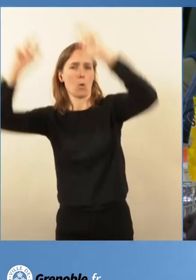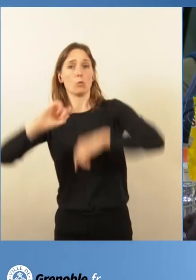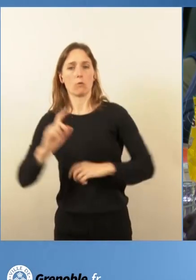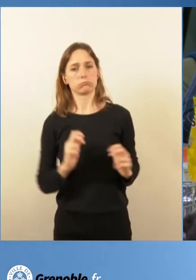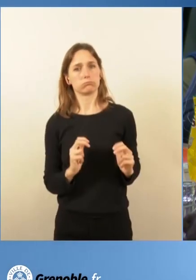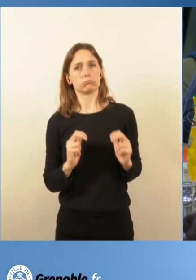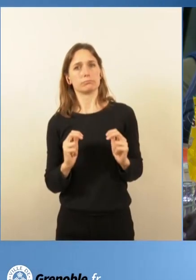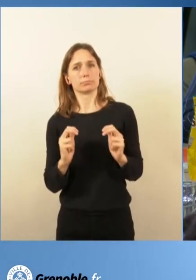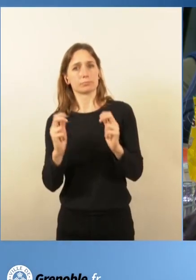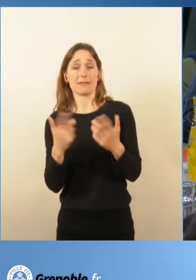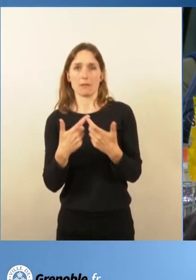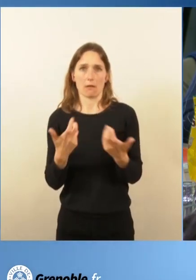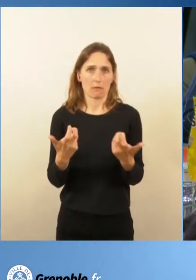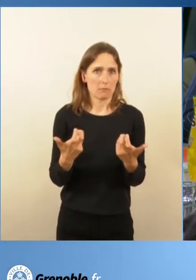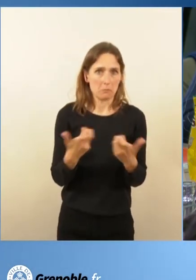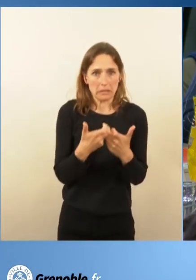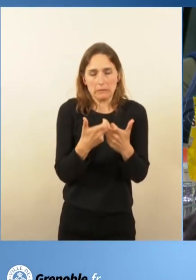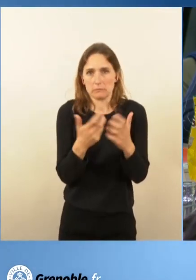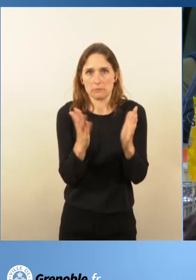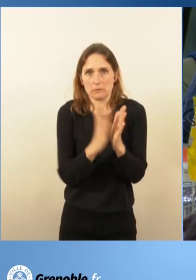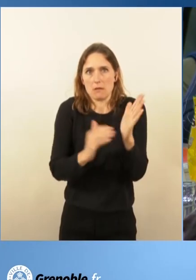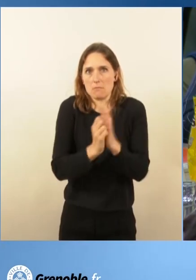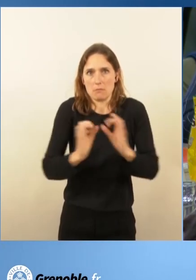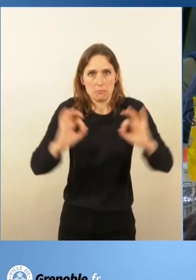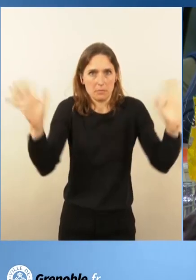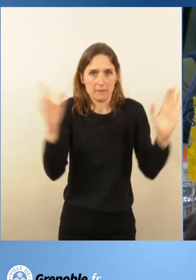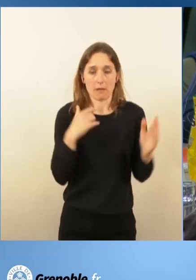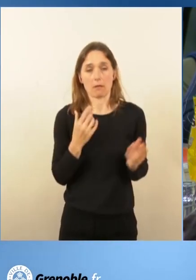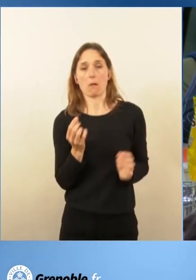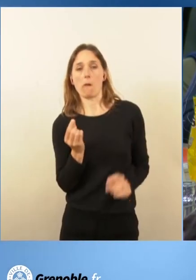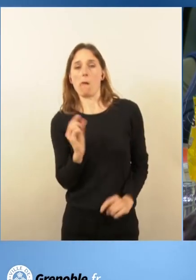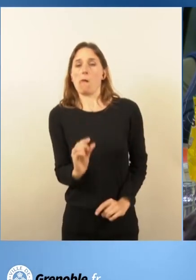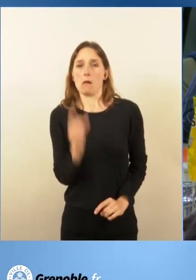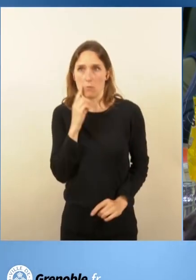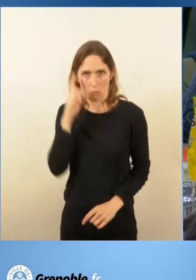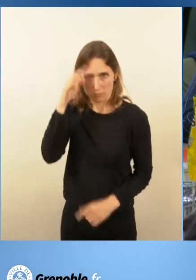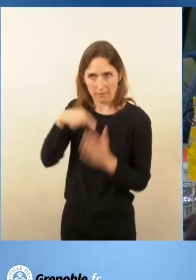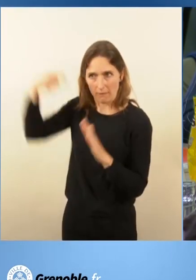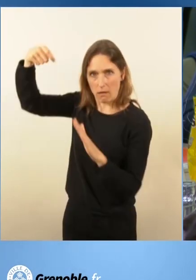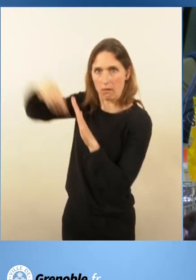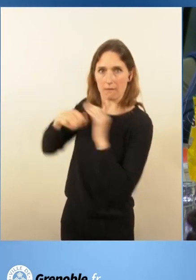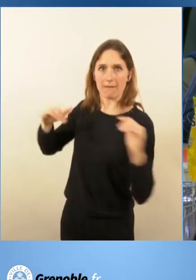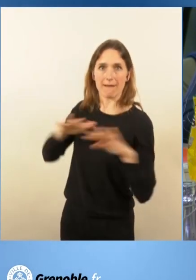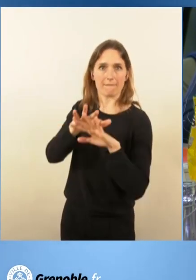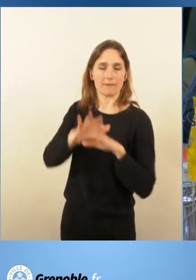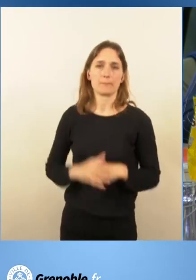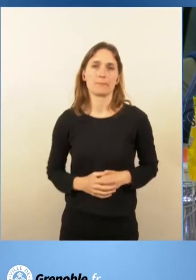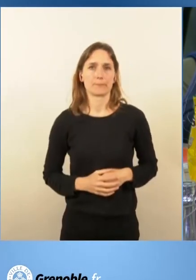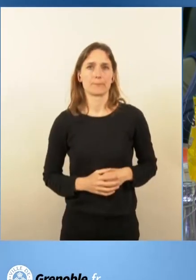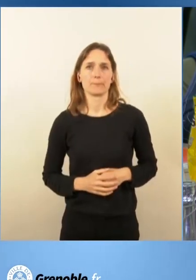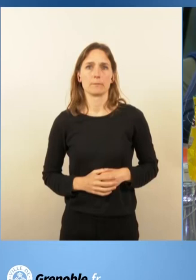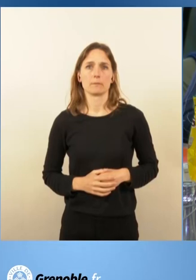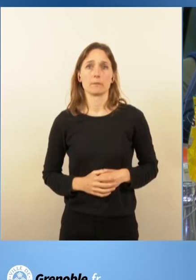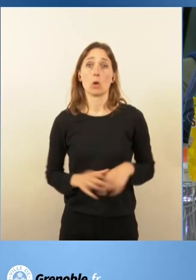unique symboliques par rapport aux revenus des familles d'ailleurs je voudrais aussi